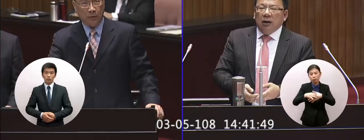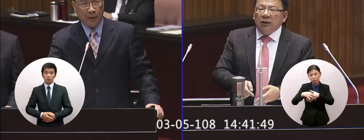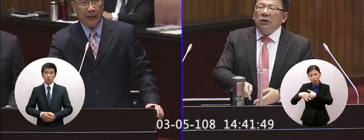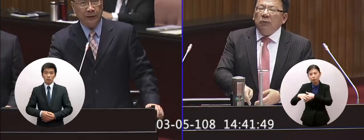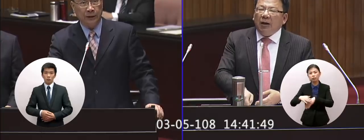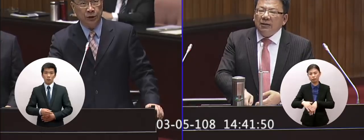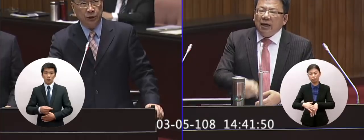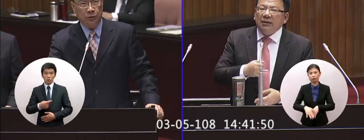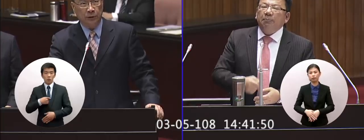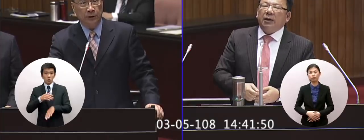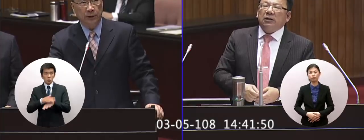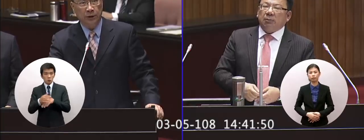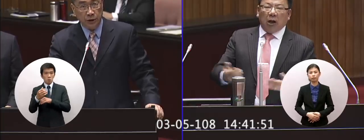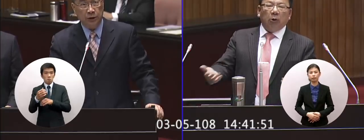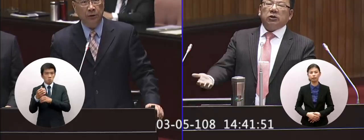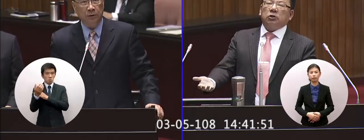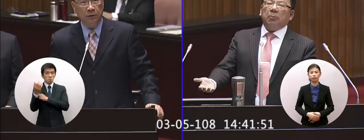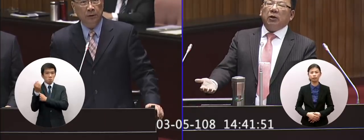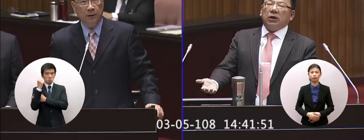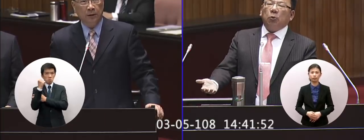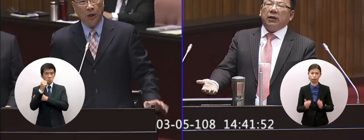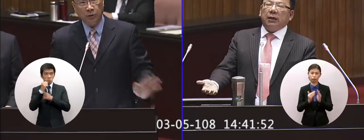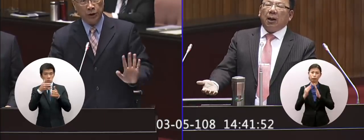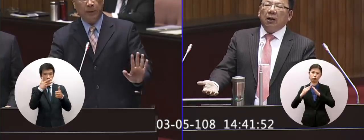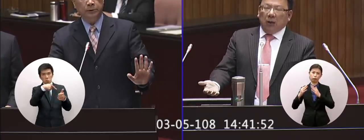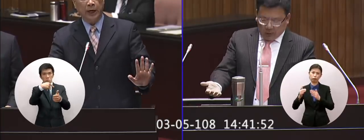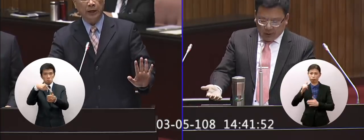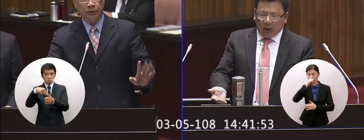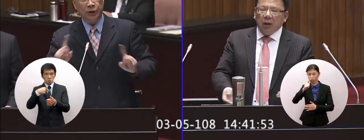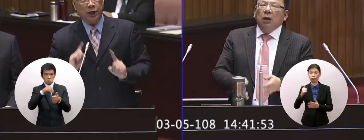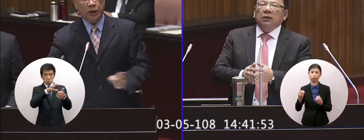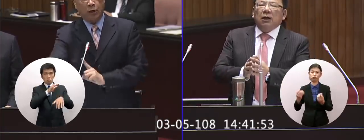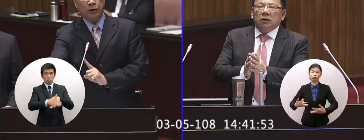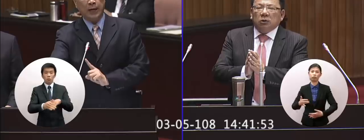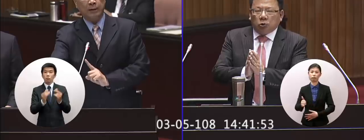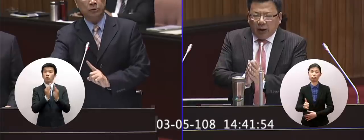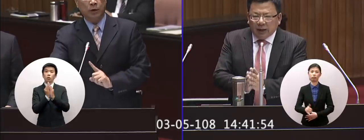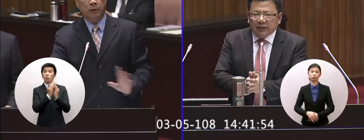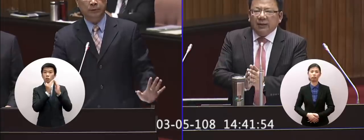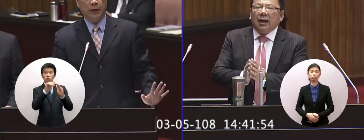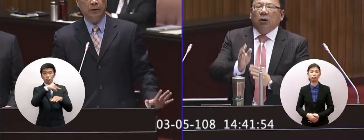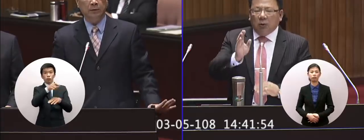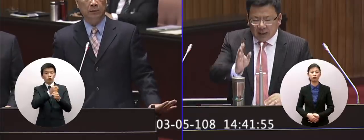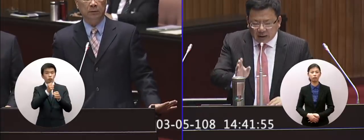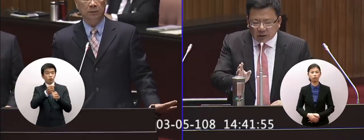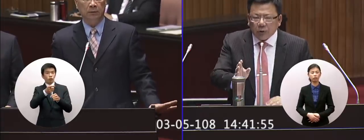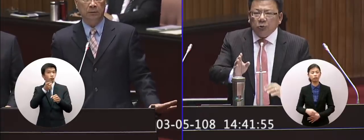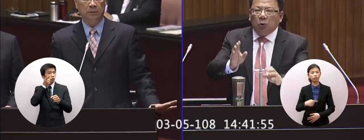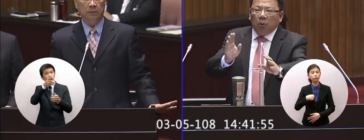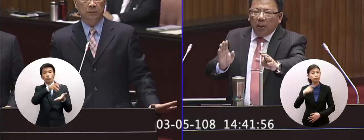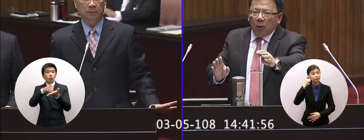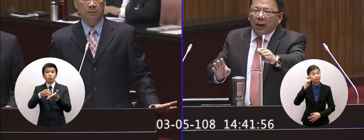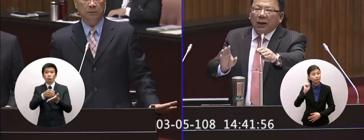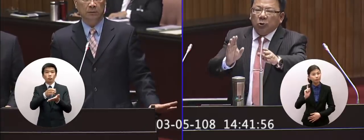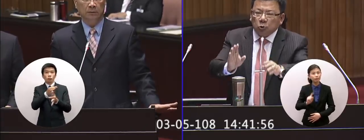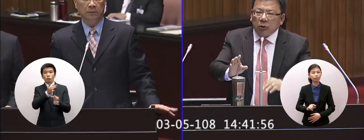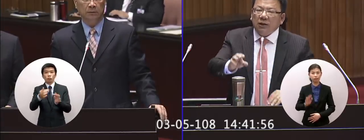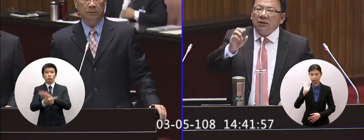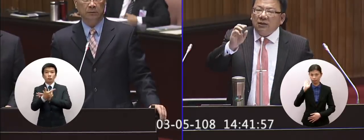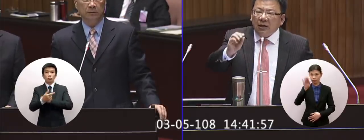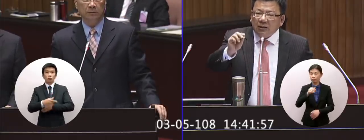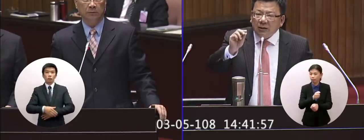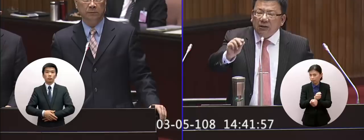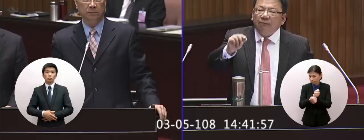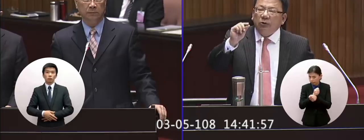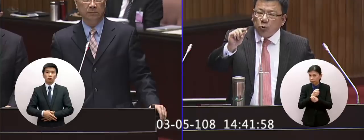我们会来 就发生在新北市吧，桃园市就没有这个问题。 桃园市没问题，因为这个月就可以啊。 所以现在我的意思就是说，我们未来要注